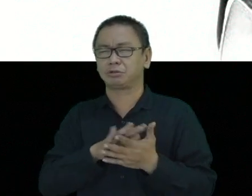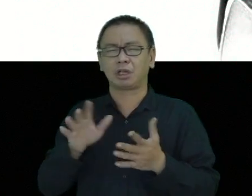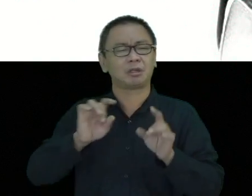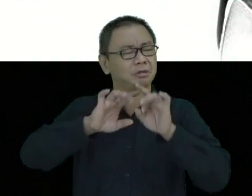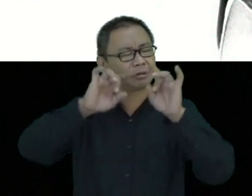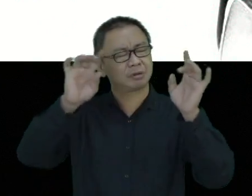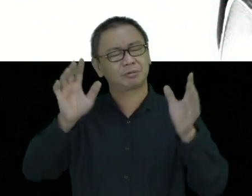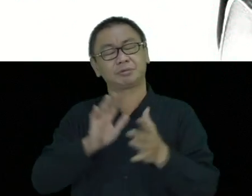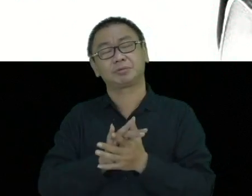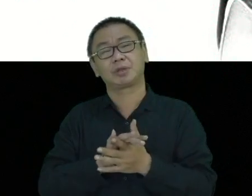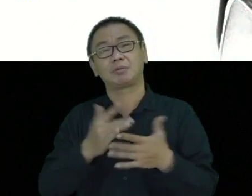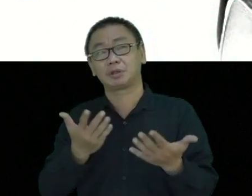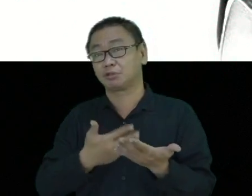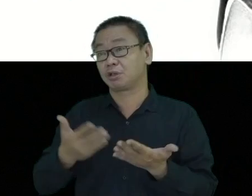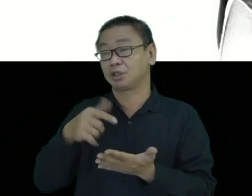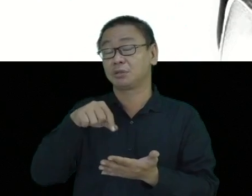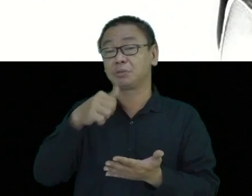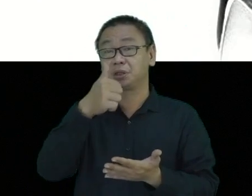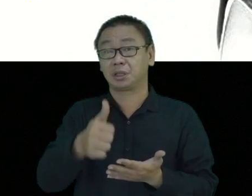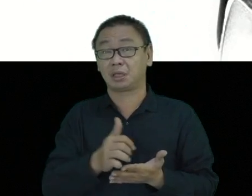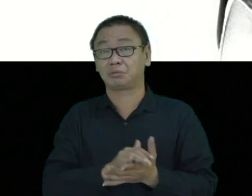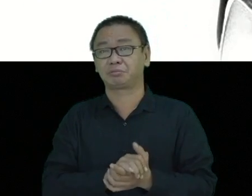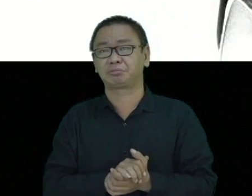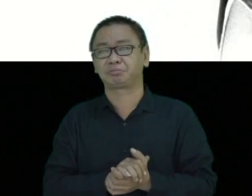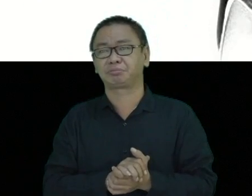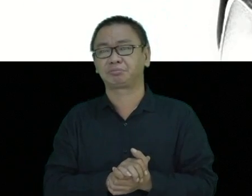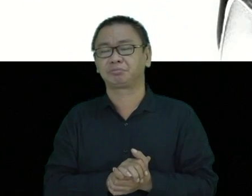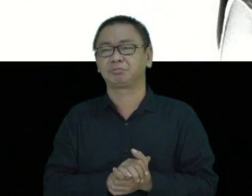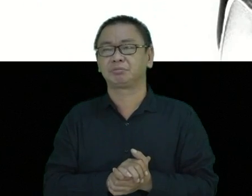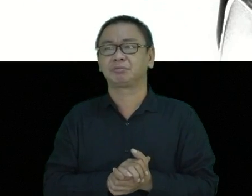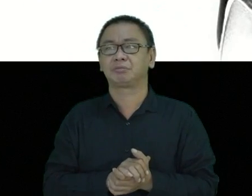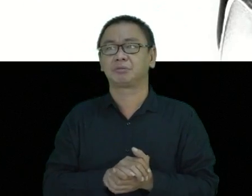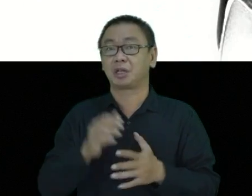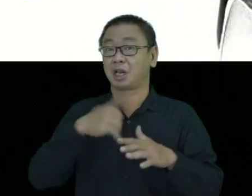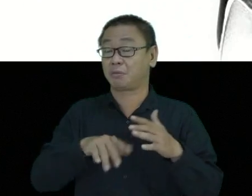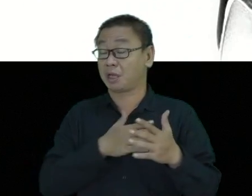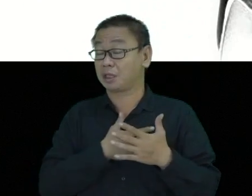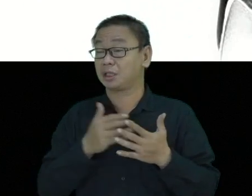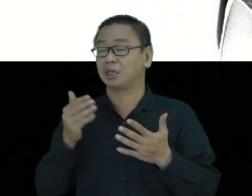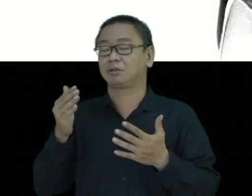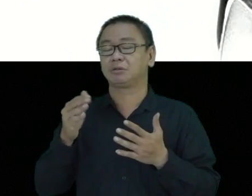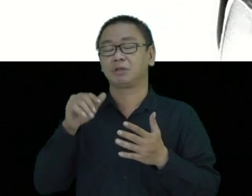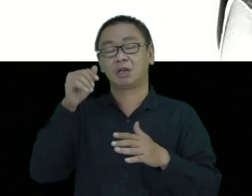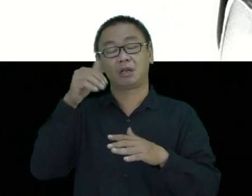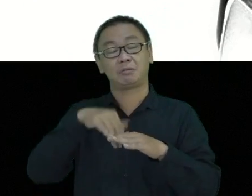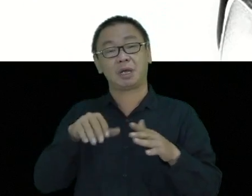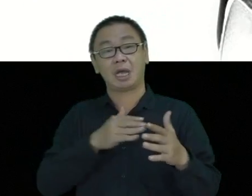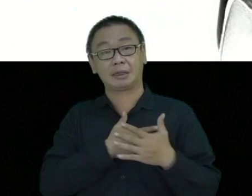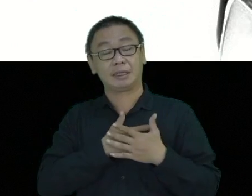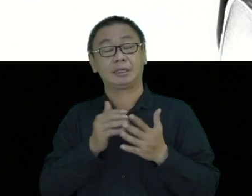semacam ini, apakah mereka bisa, ya, di dalam hati dan pikiran mereka bisa betul-betul